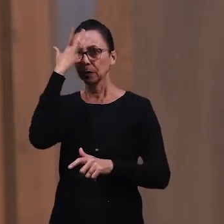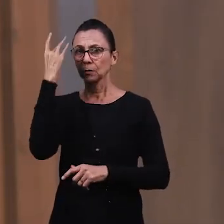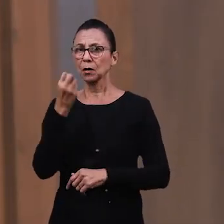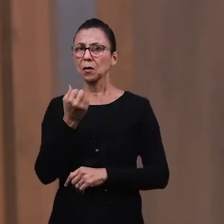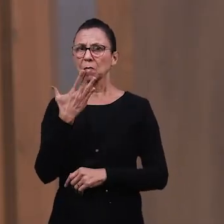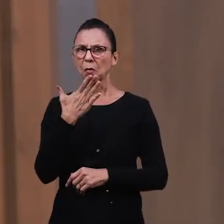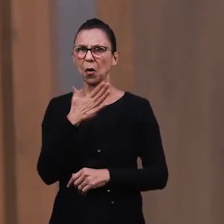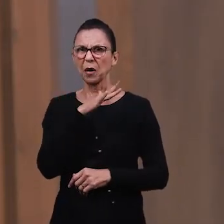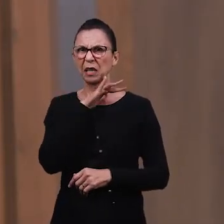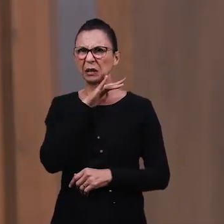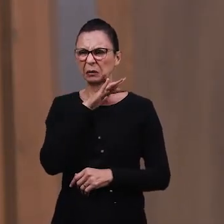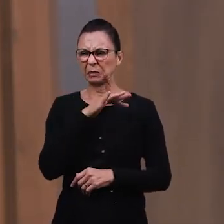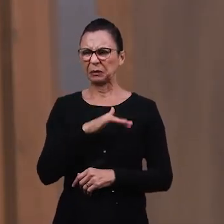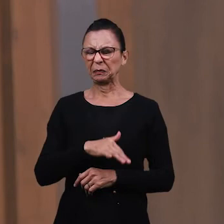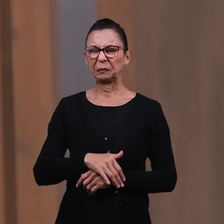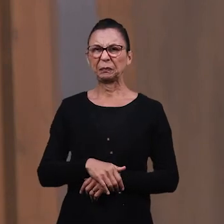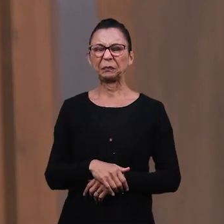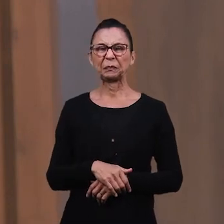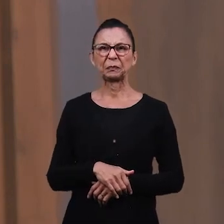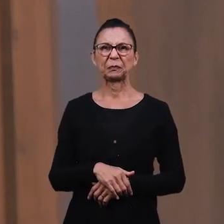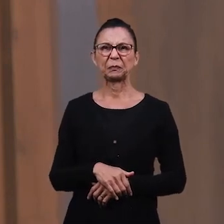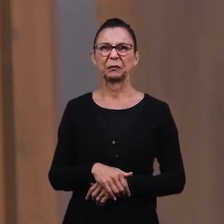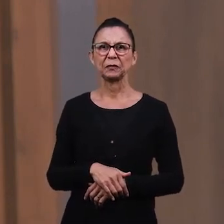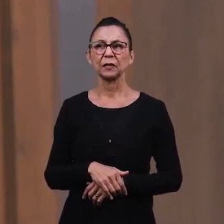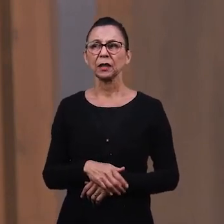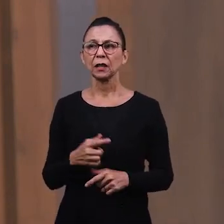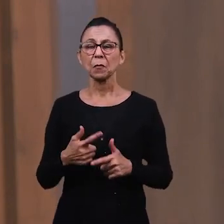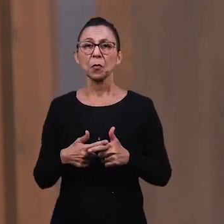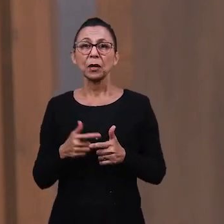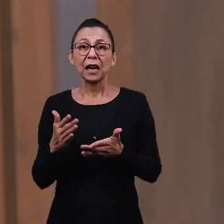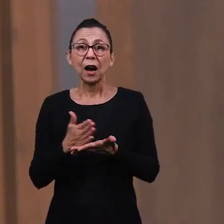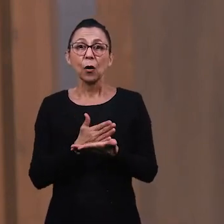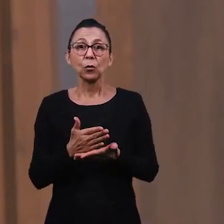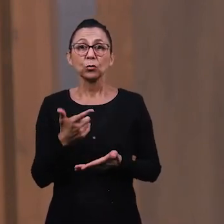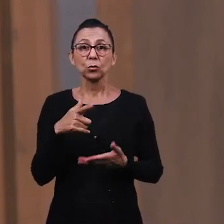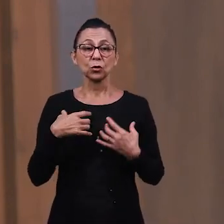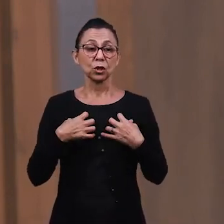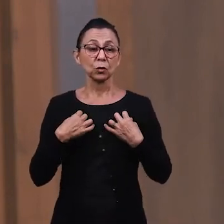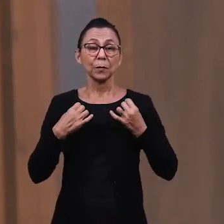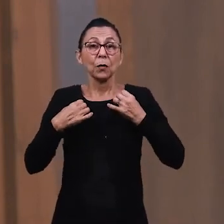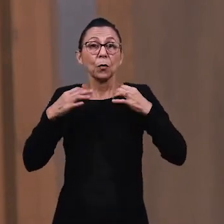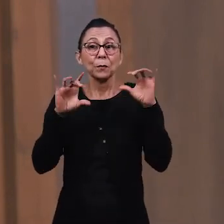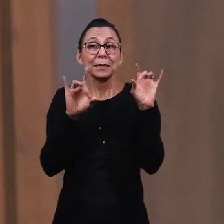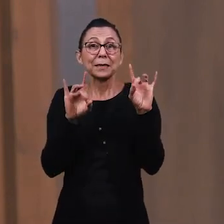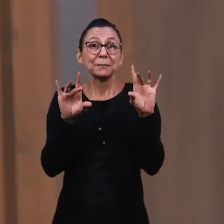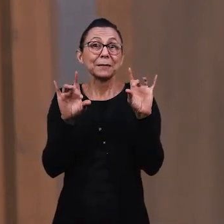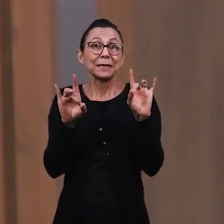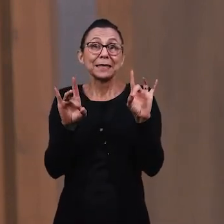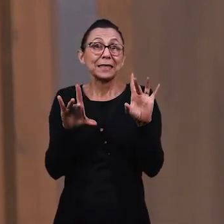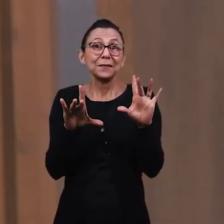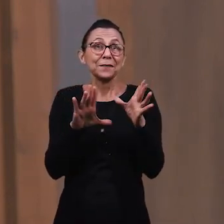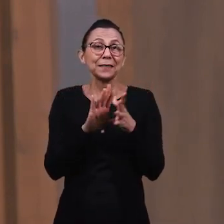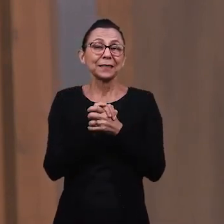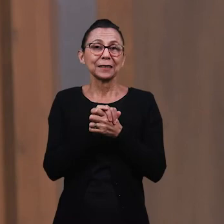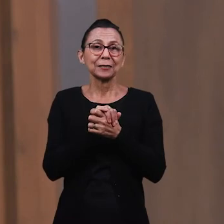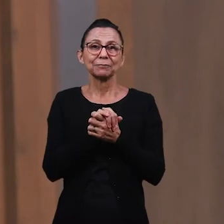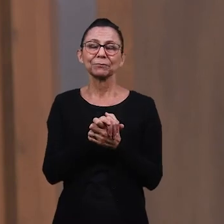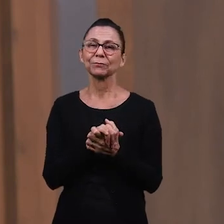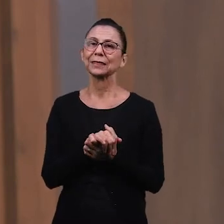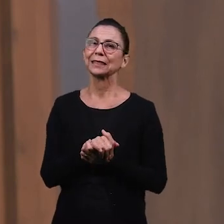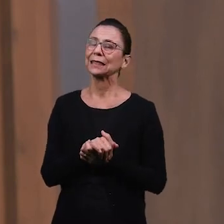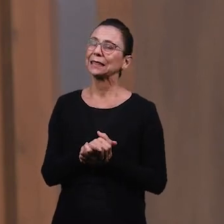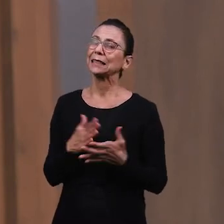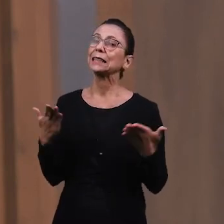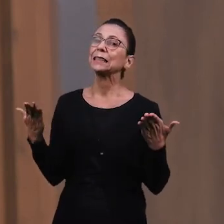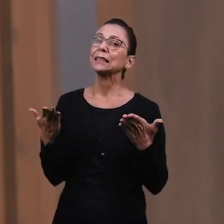des gens mauvais aussi. Bonnes aussi. Donc, mais certains n'étaient pas habillés de manière adéquate pour la fête